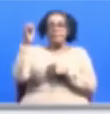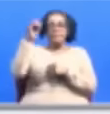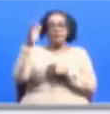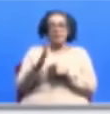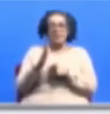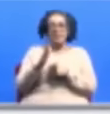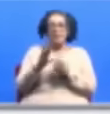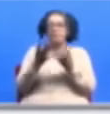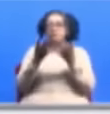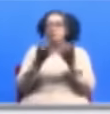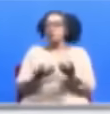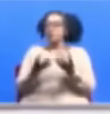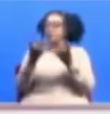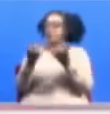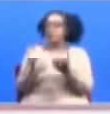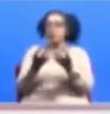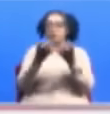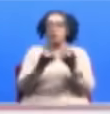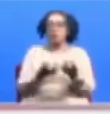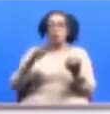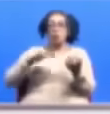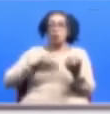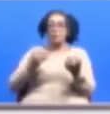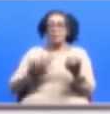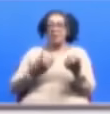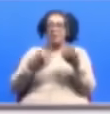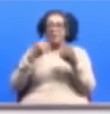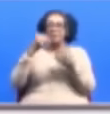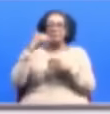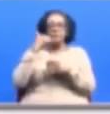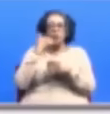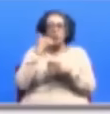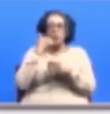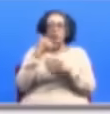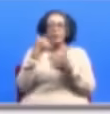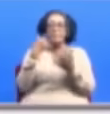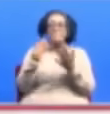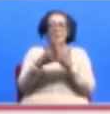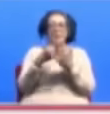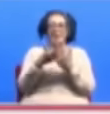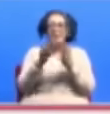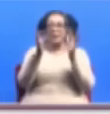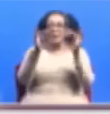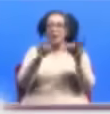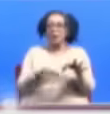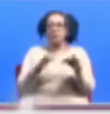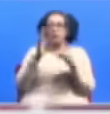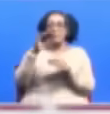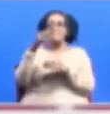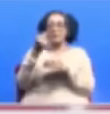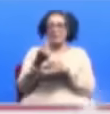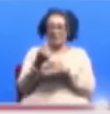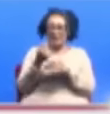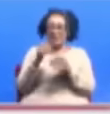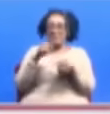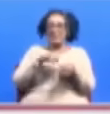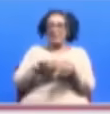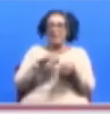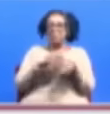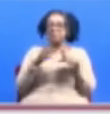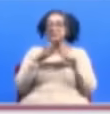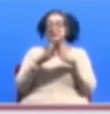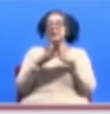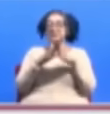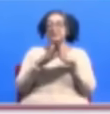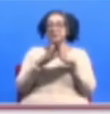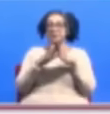huyo amewaibia wanawake wanne simu na pesa taslim kwenye benki zao na akaunti za M-Pesa baada ya kushiriki